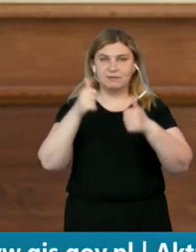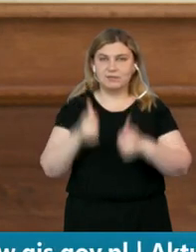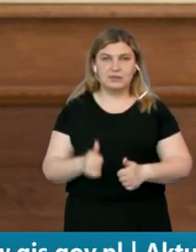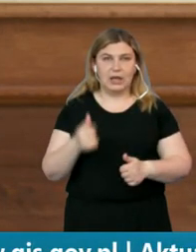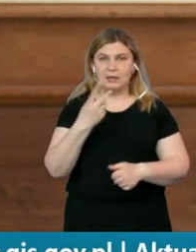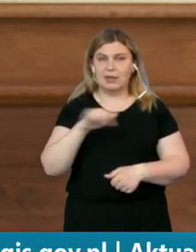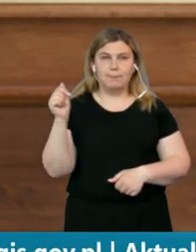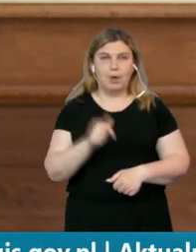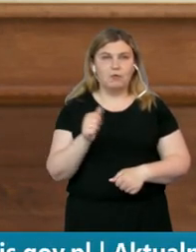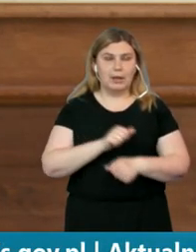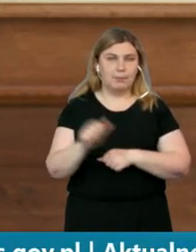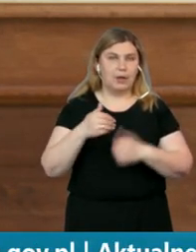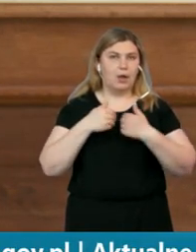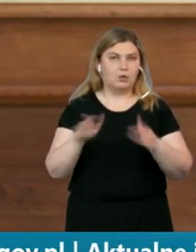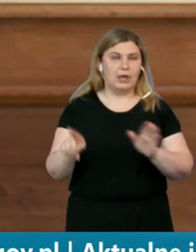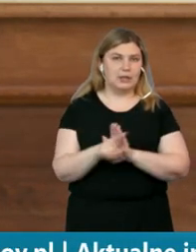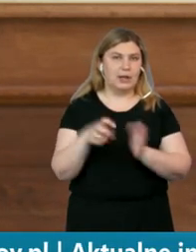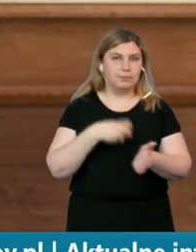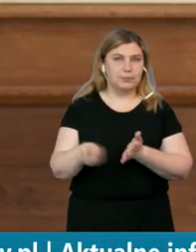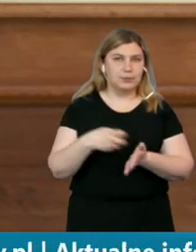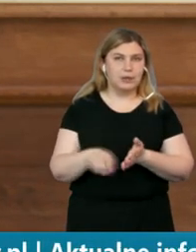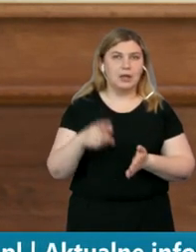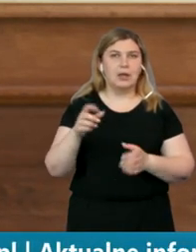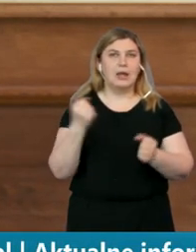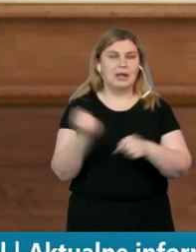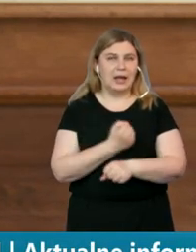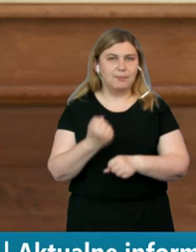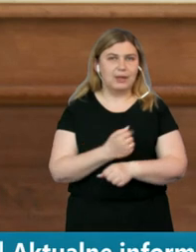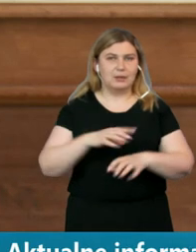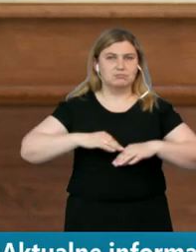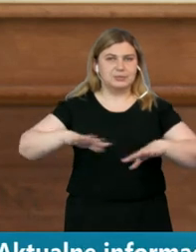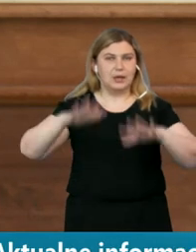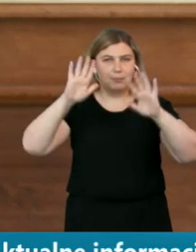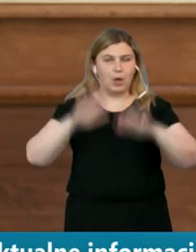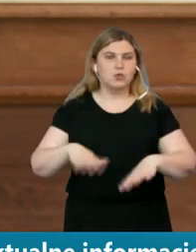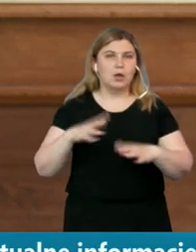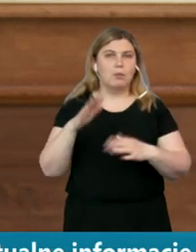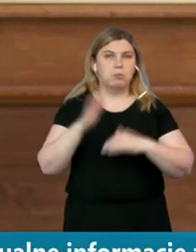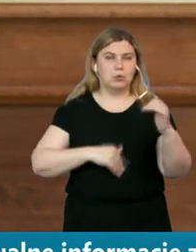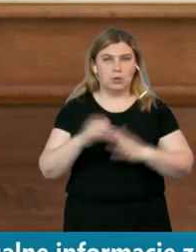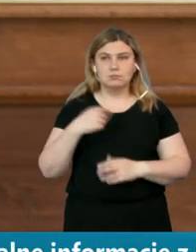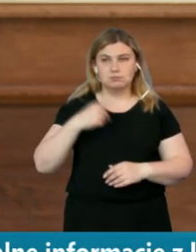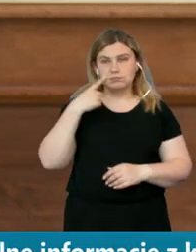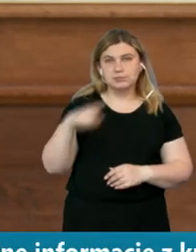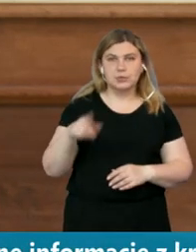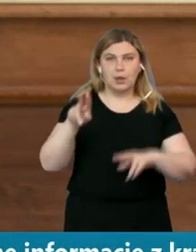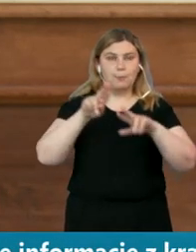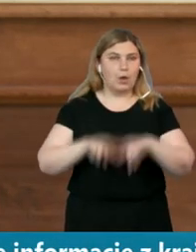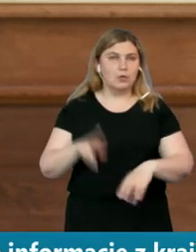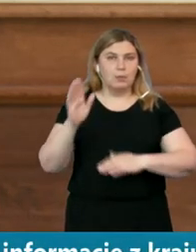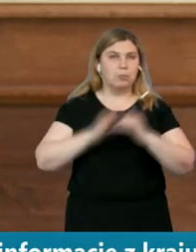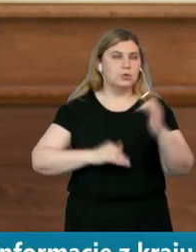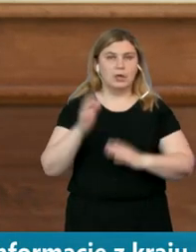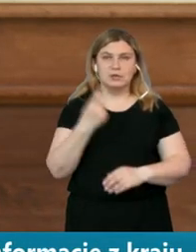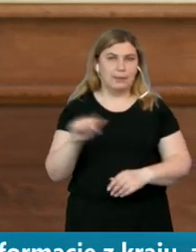nie powinna być otworzona dla pieszych. Pył, kamienie, dużo kurzu i pozostałości po budowie. Zwrócę uwagę, bo oczywiście pozostałości po budowie być nie